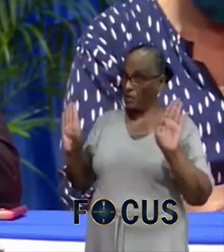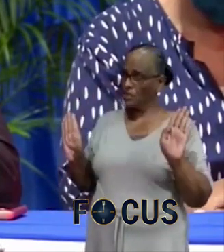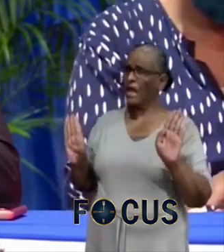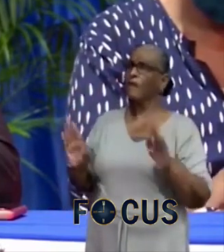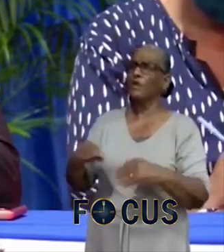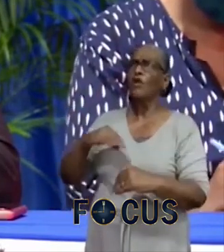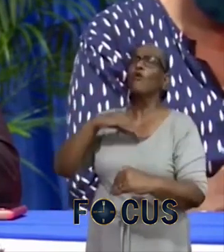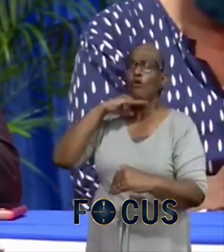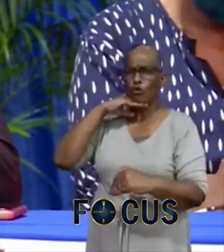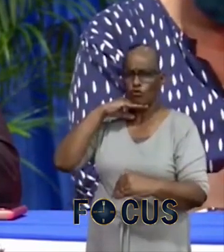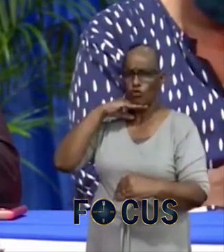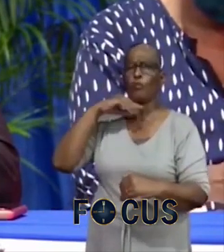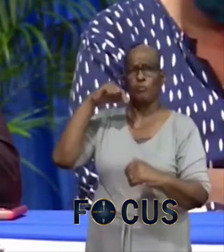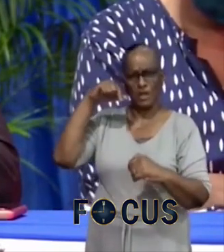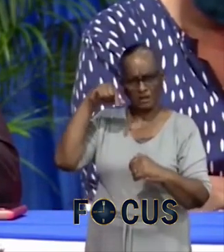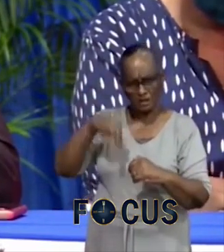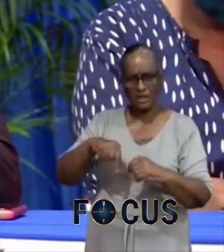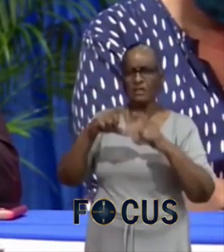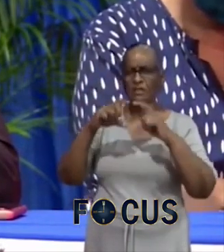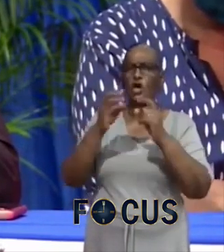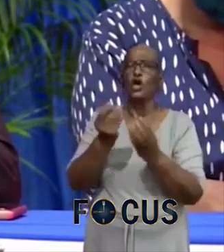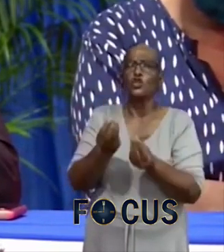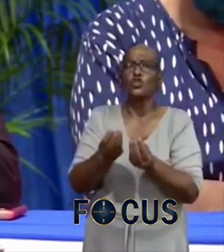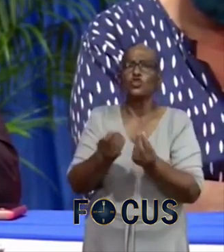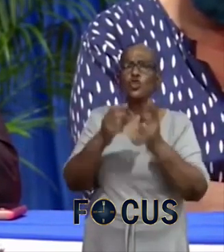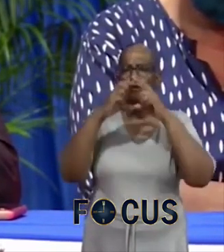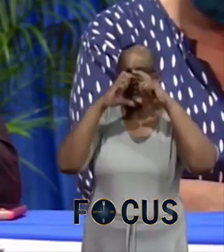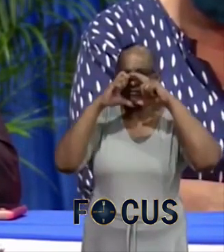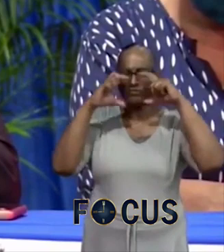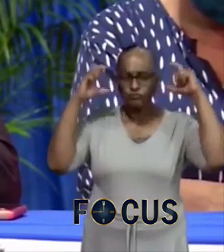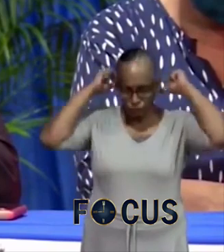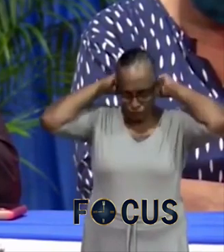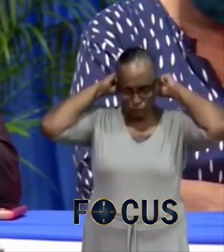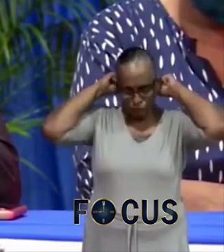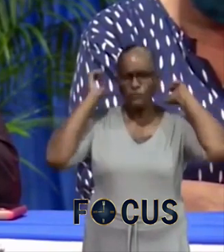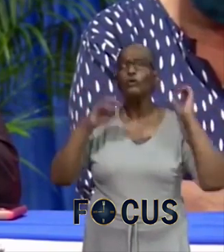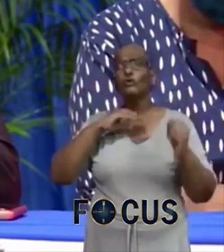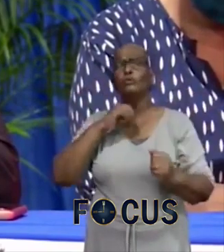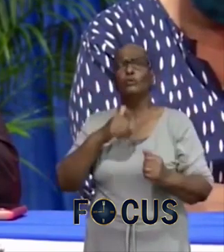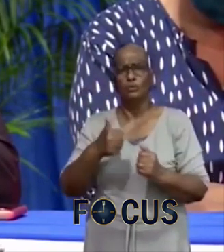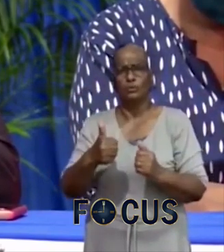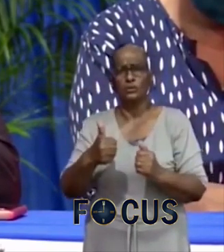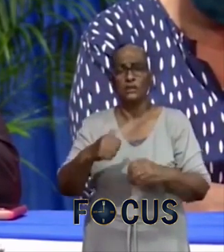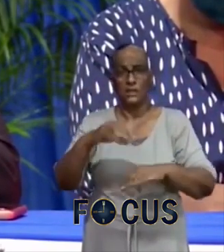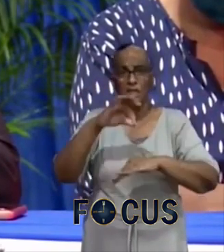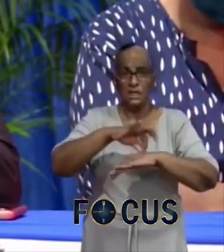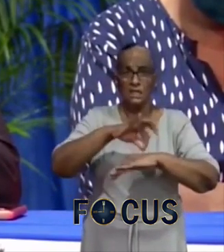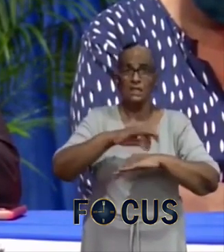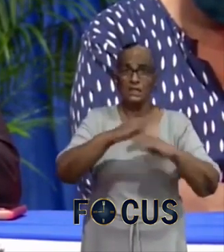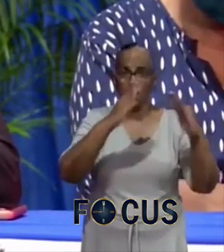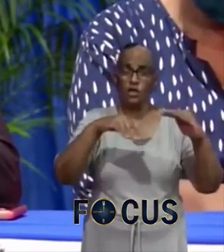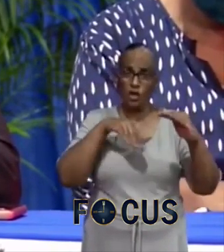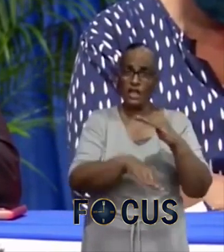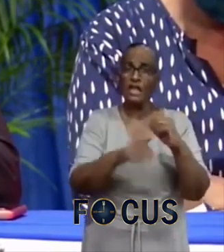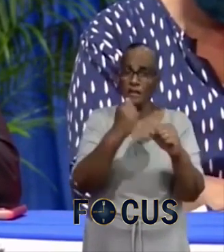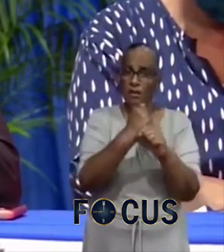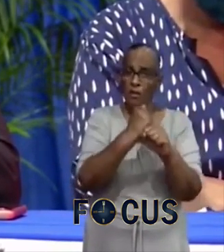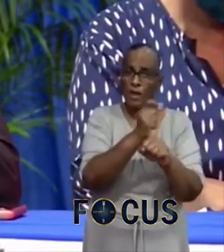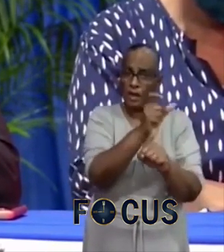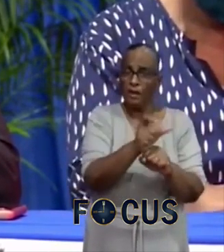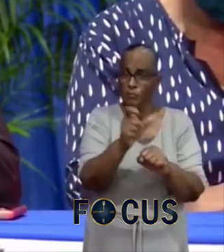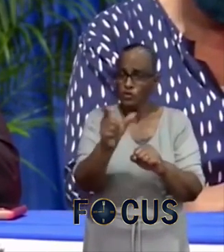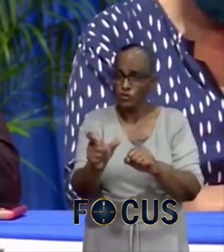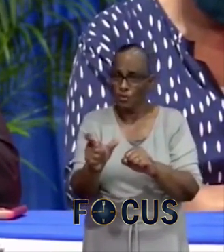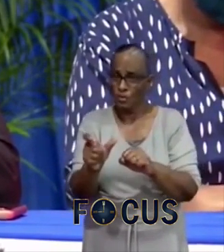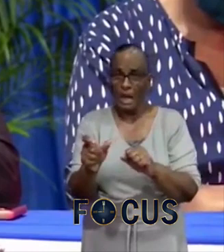genoeg met deze met stoffen mondneusbedekking. De ziekenhuizen, voor het personeel hebben wij ook gevraagd dat als er